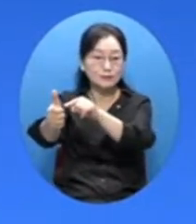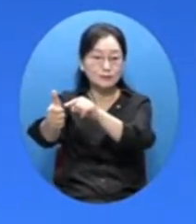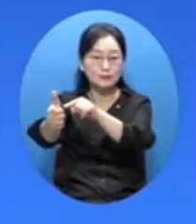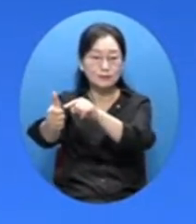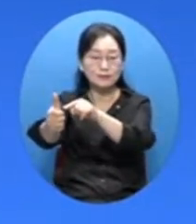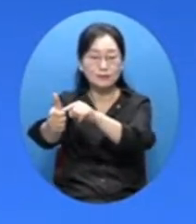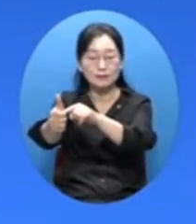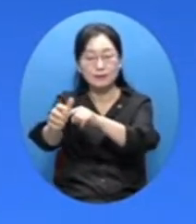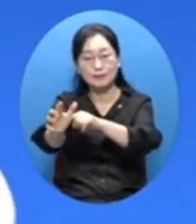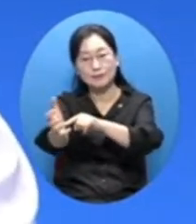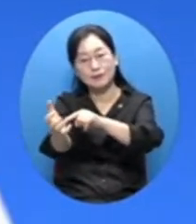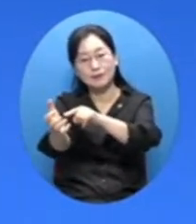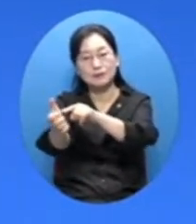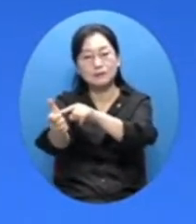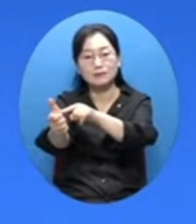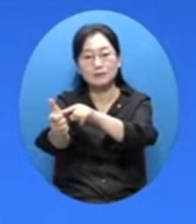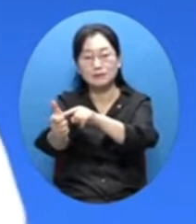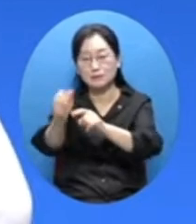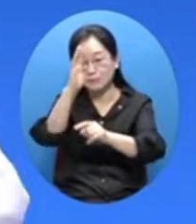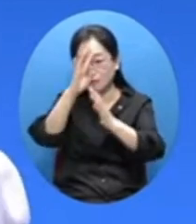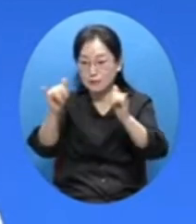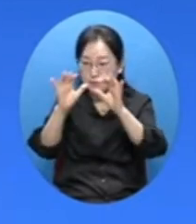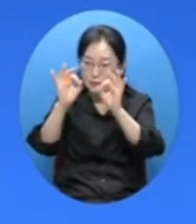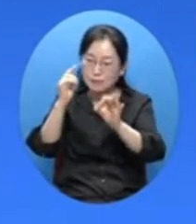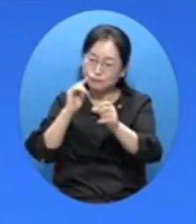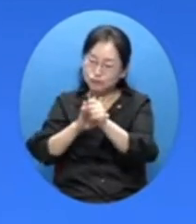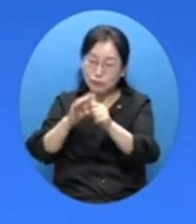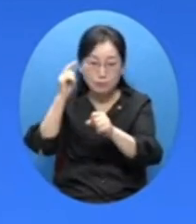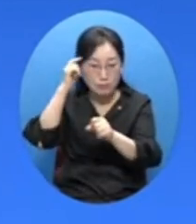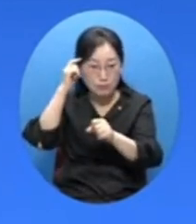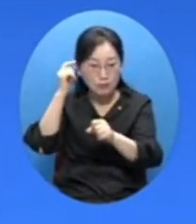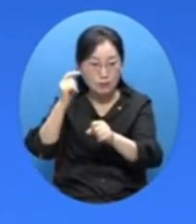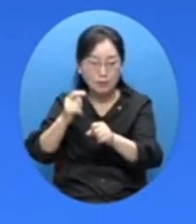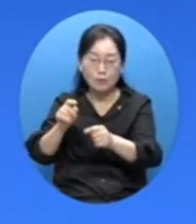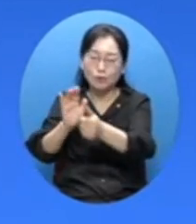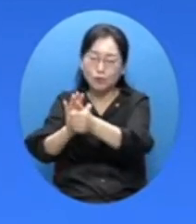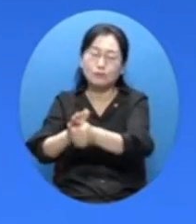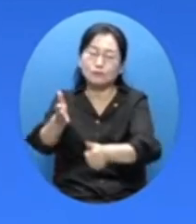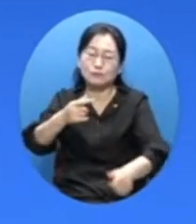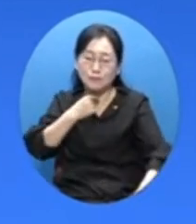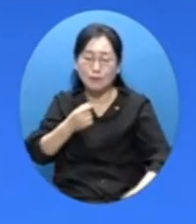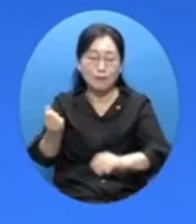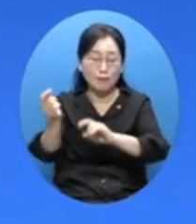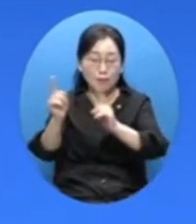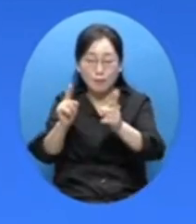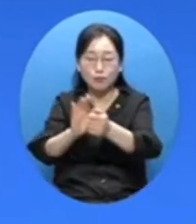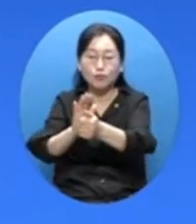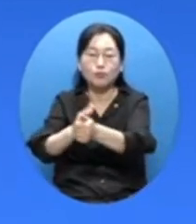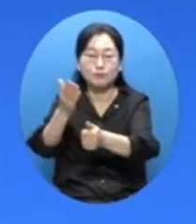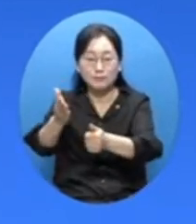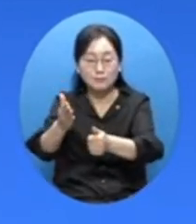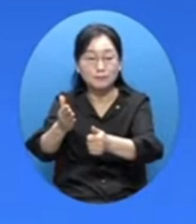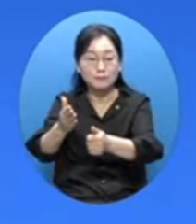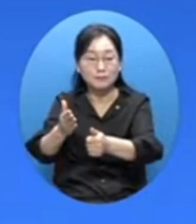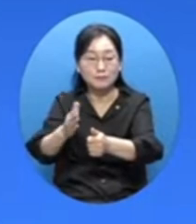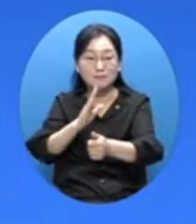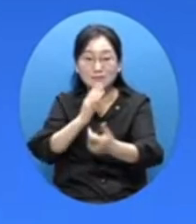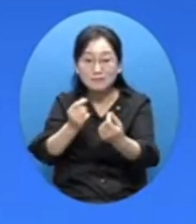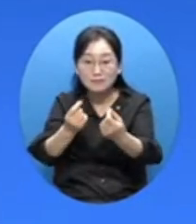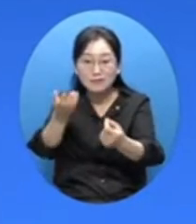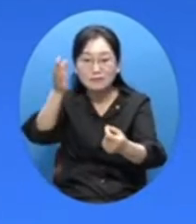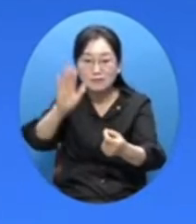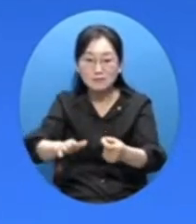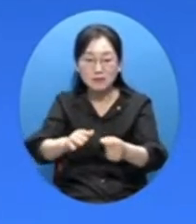되고 비틀어져서 병든 사람이 있으면 불쌍히 여기고 어떻게 하면 저 사람을 도와주고 회복시켜줄까를 생각해야 되는데